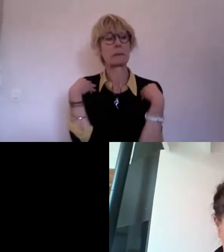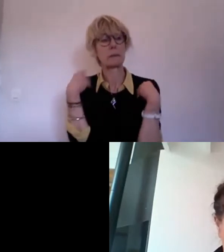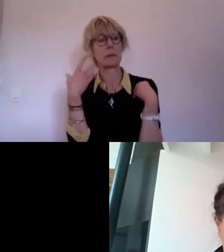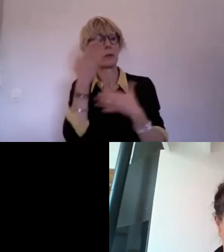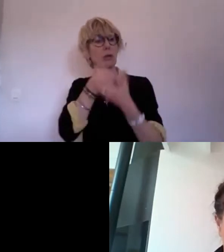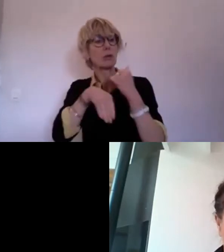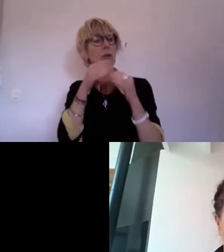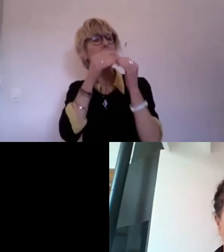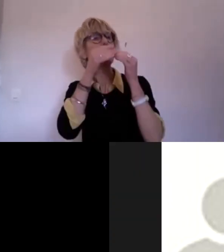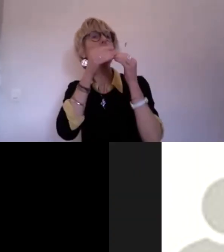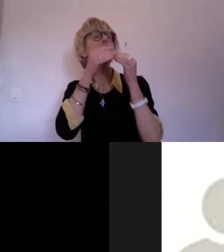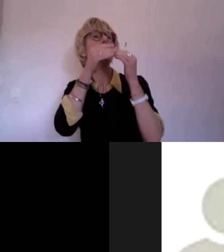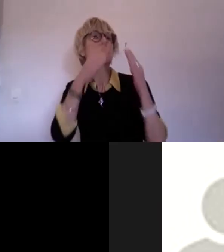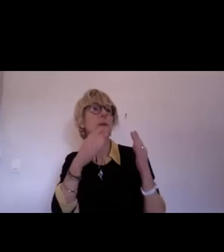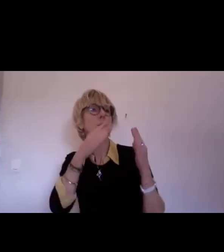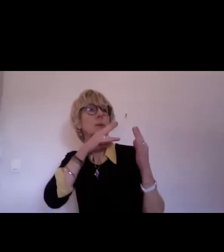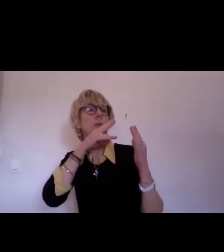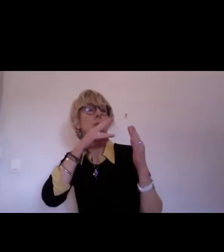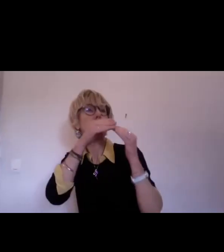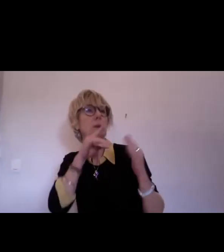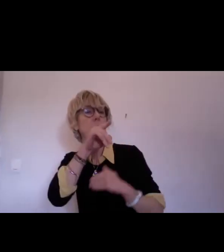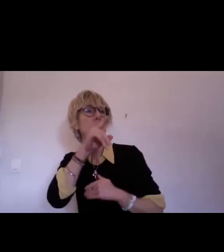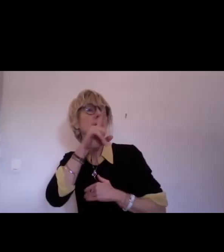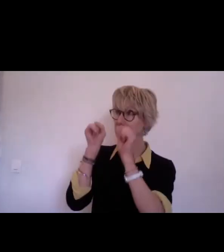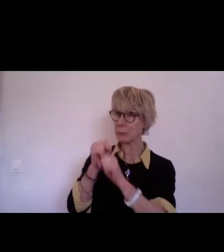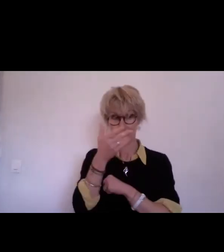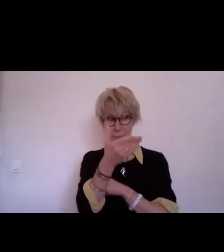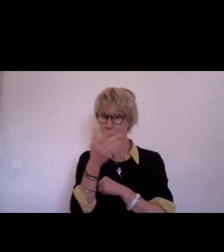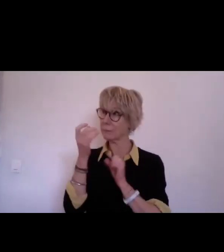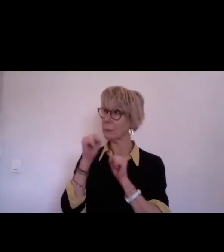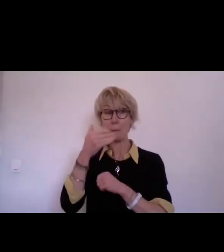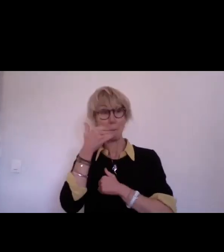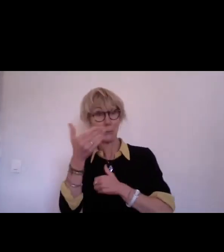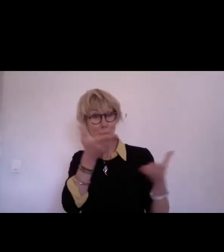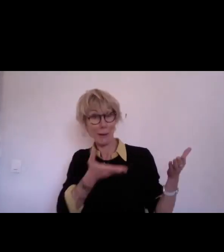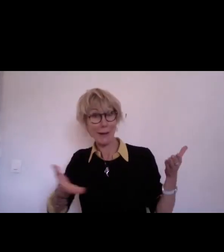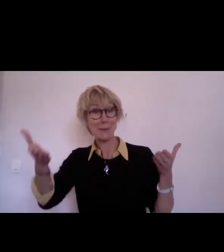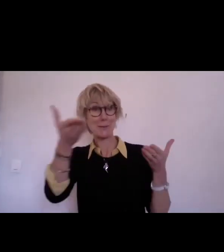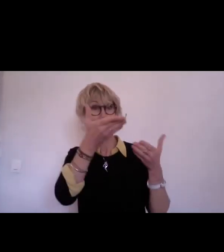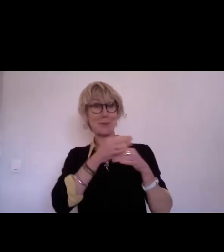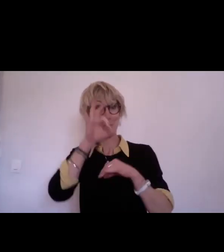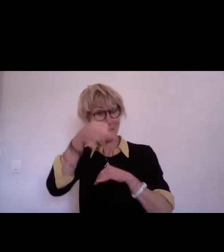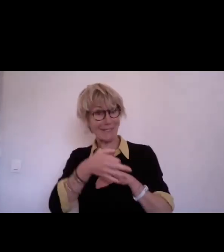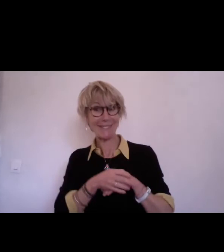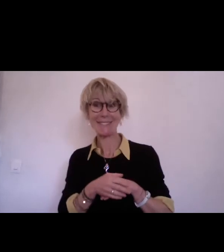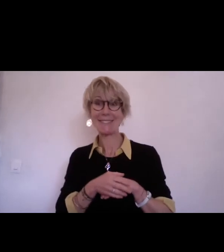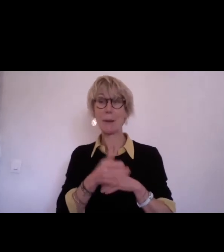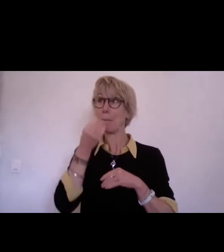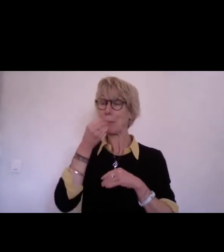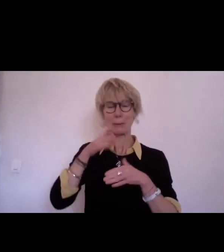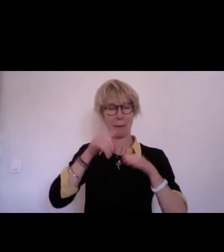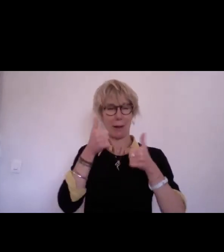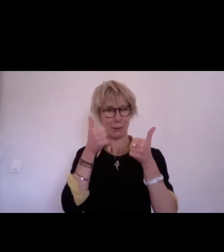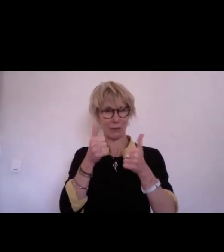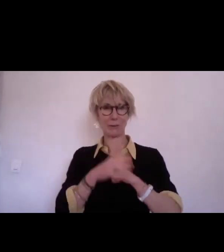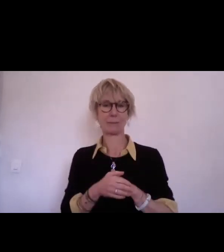maladies neuroévolutives. Est-ce que vous êtes là, Marianne ? Et bonjour à tous. Donc ça fonctionne.